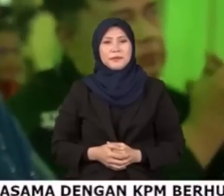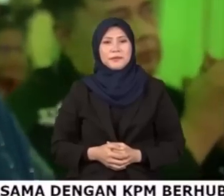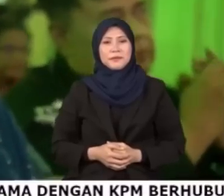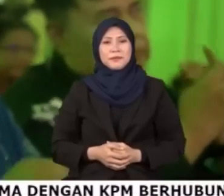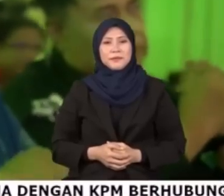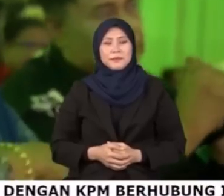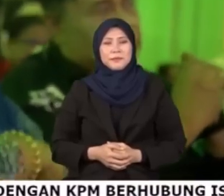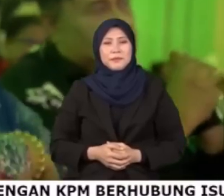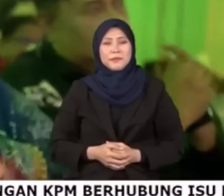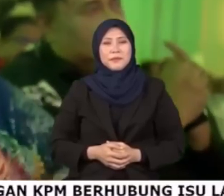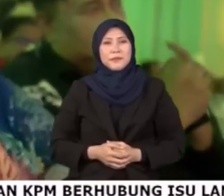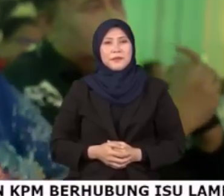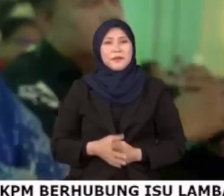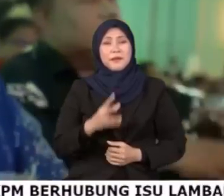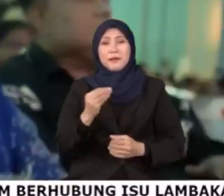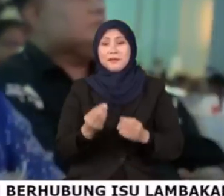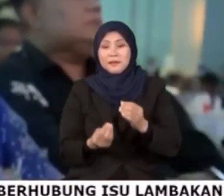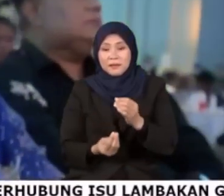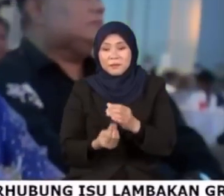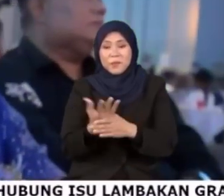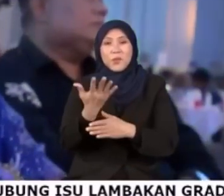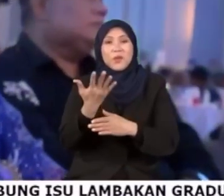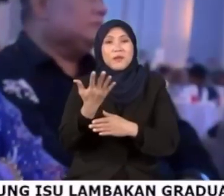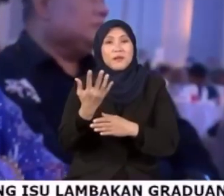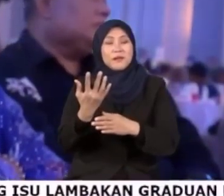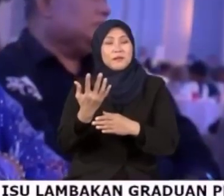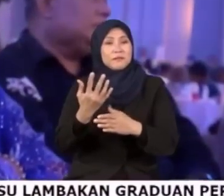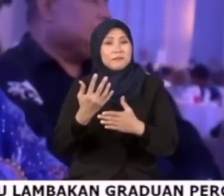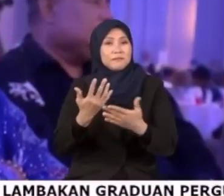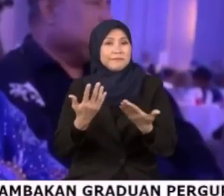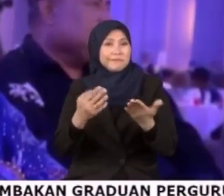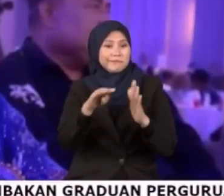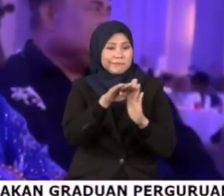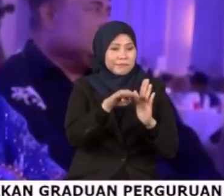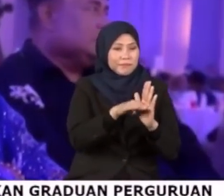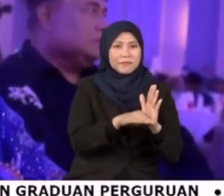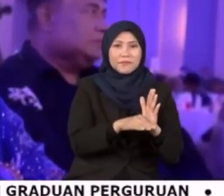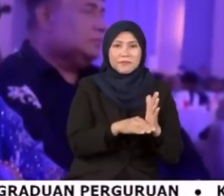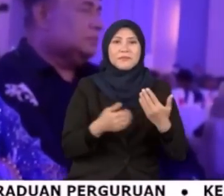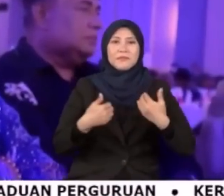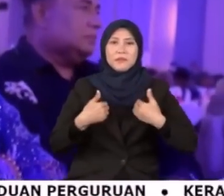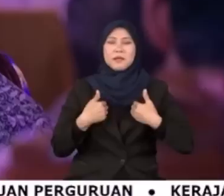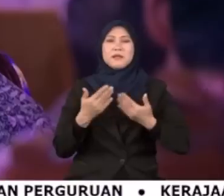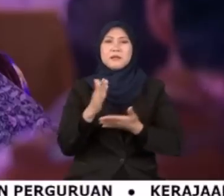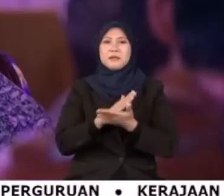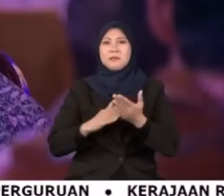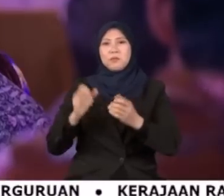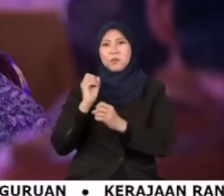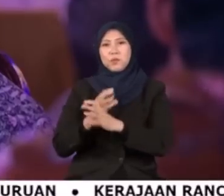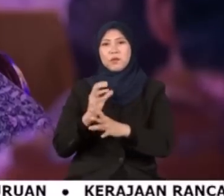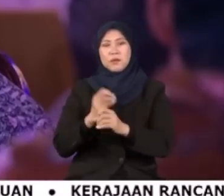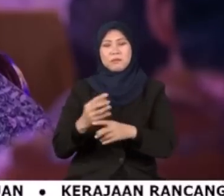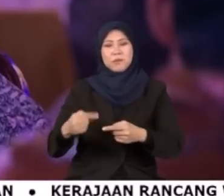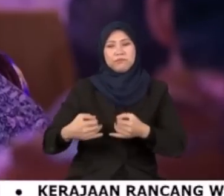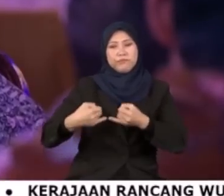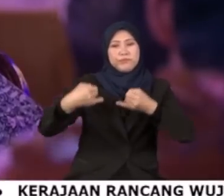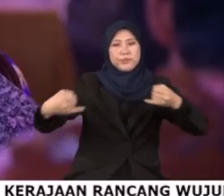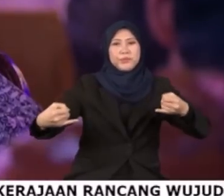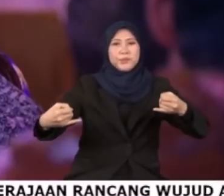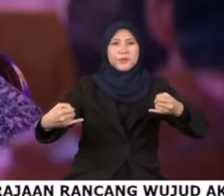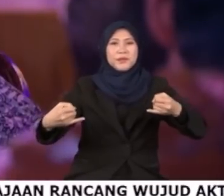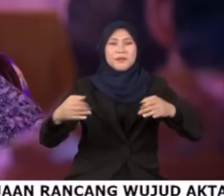yang dibangkit diungkit hanya manakala ada usaha Mencetuskan umpamanya permusuhan